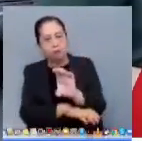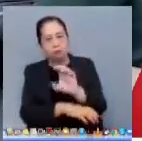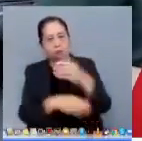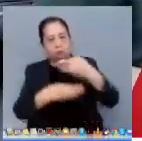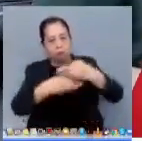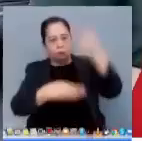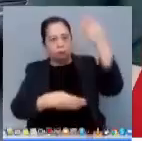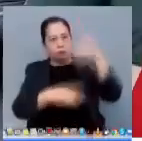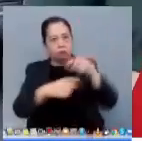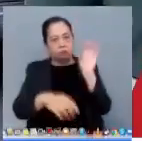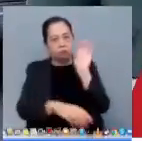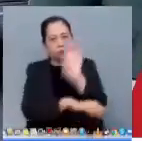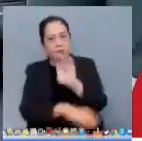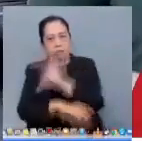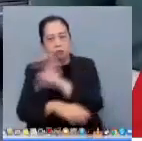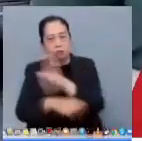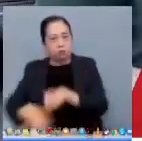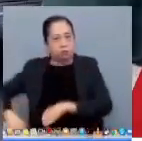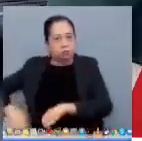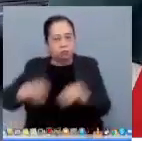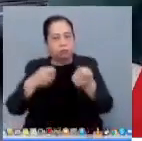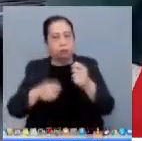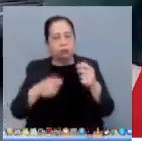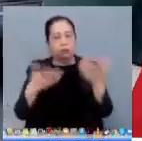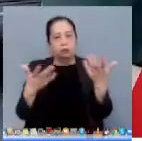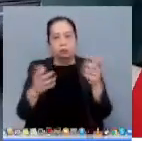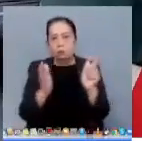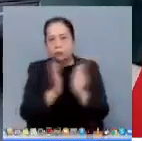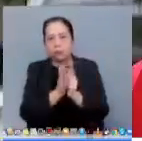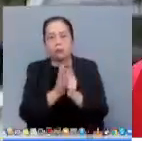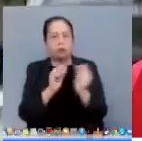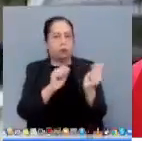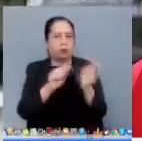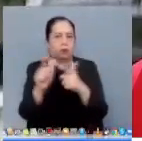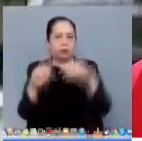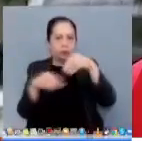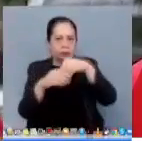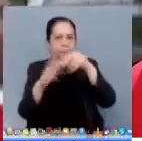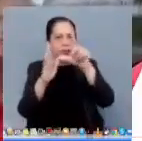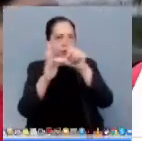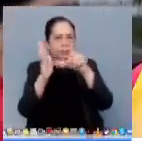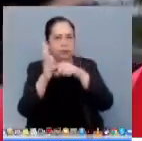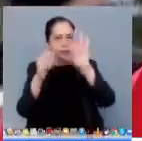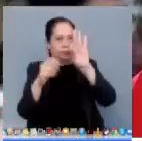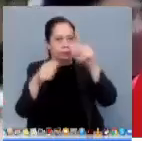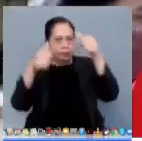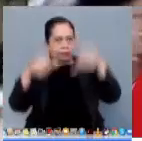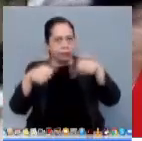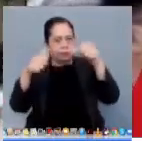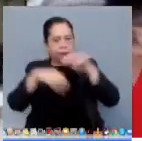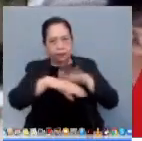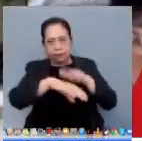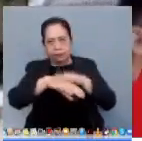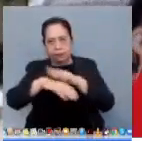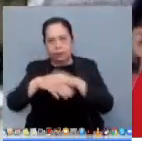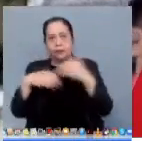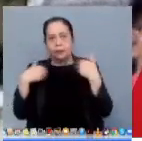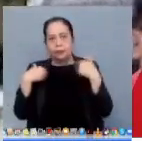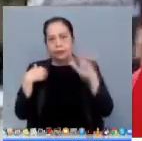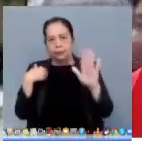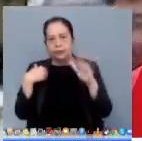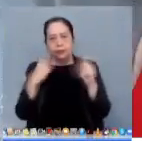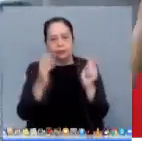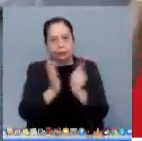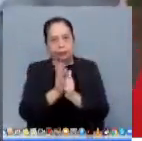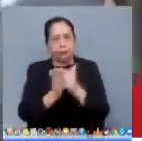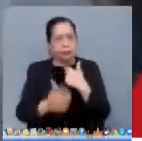mga pasahero. Lahat po yan ay nasa aking Facebook page, yung mga paalala po natin. So, ako, nananawagan sa